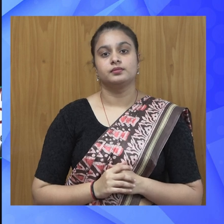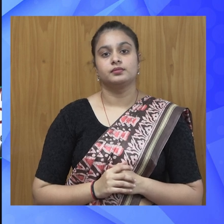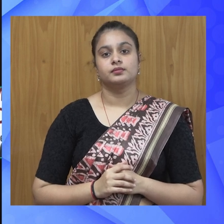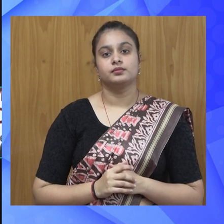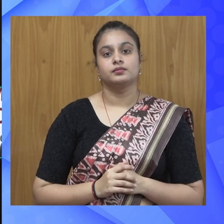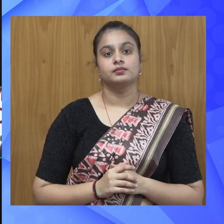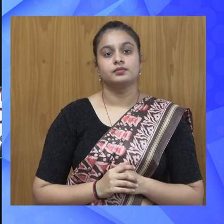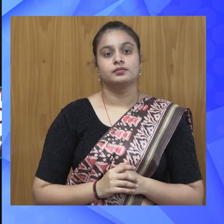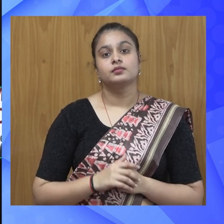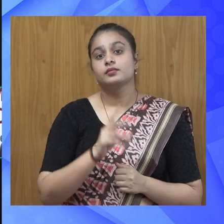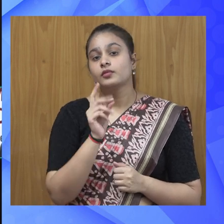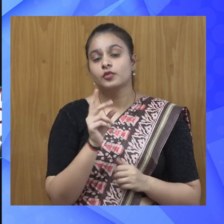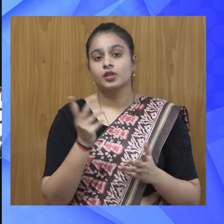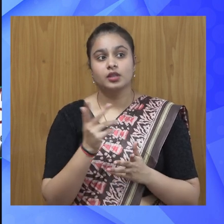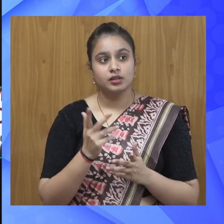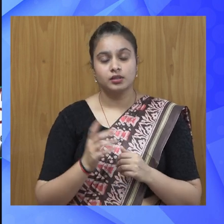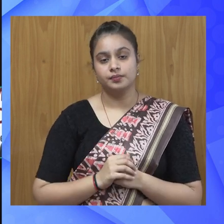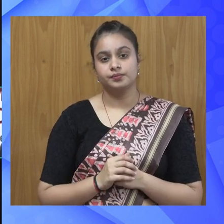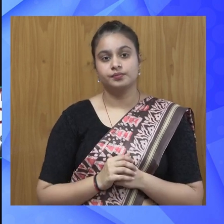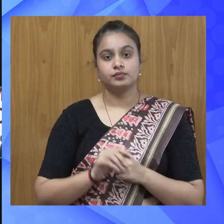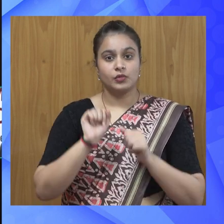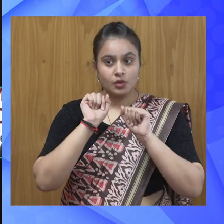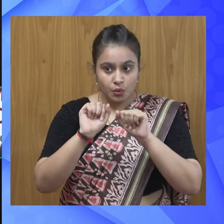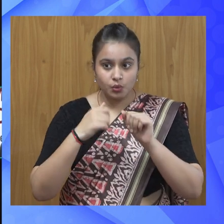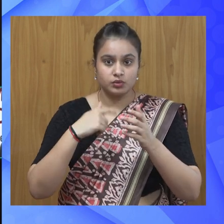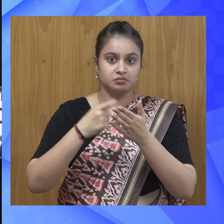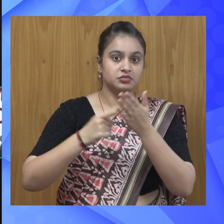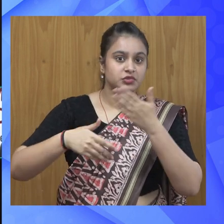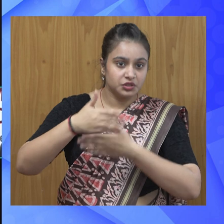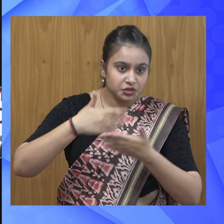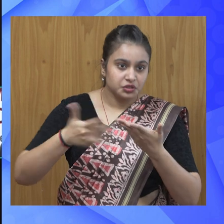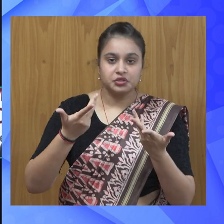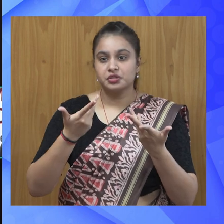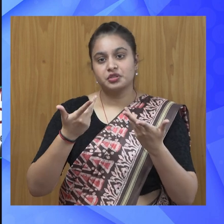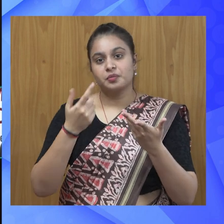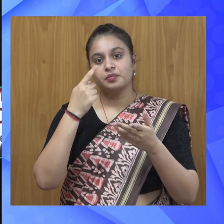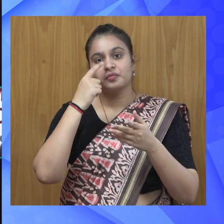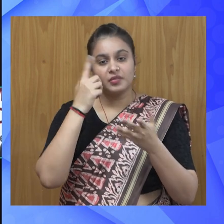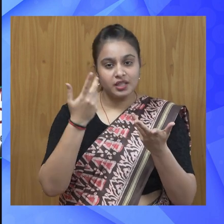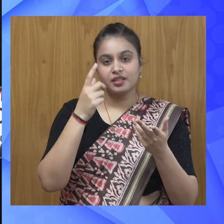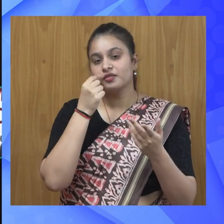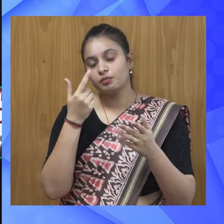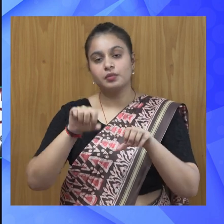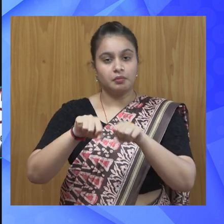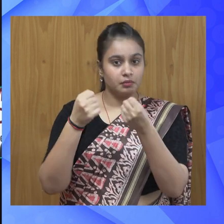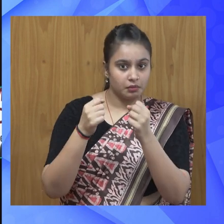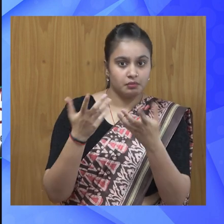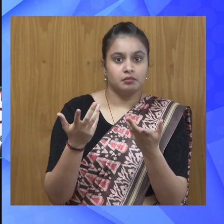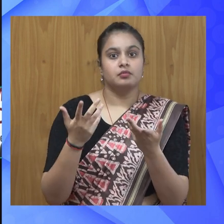फिर दूसरा इंटरपर्सनल फैक्टर्स बहुत इम्पोर्टेंट है। आपके रिलेशनशिप में ब्रेकअप हो जाए उससे भी एंजाइटी और उदासी हो जाती